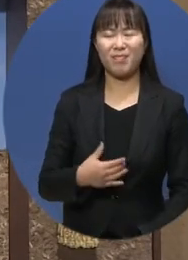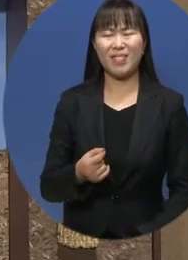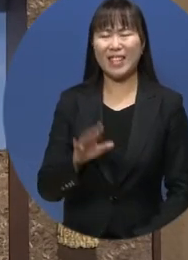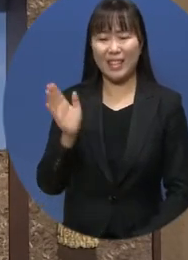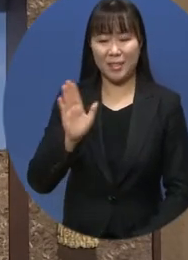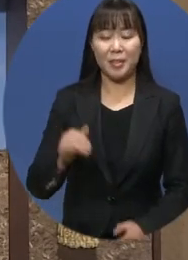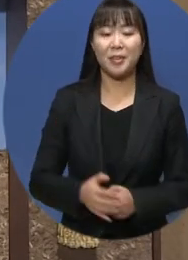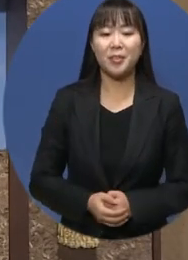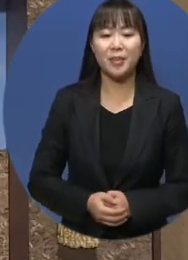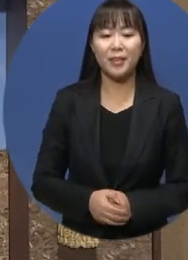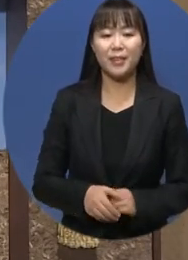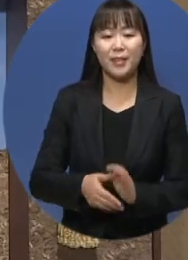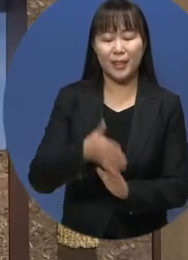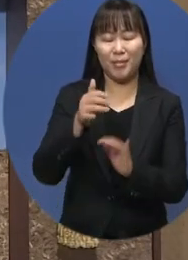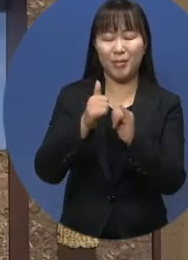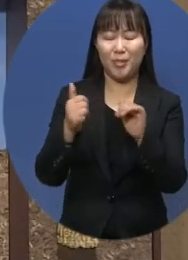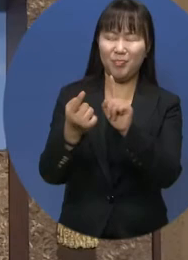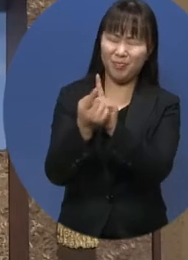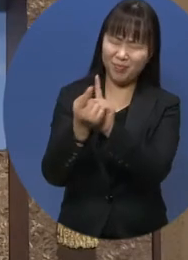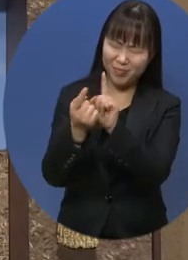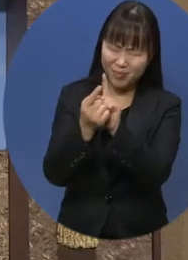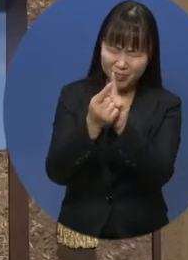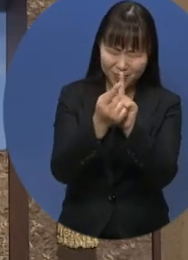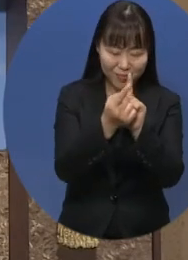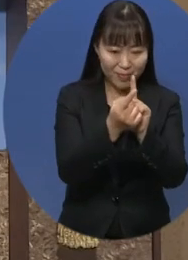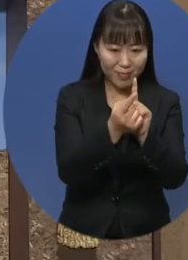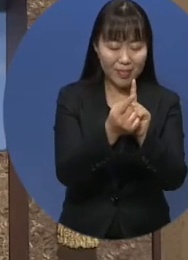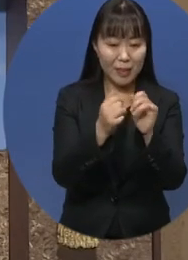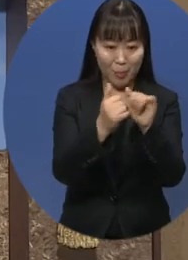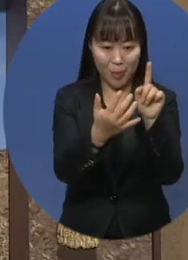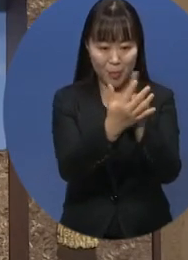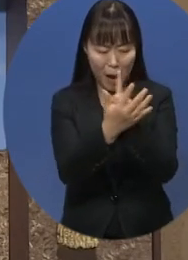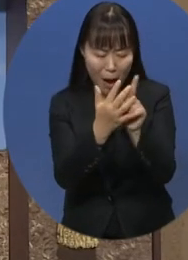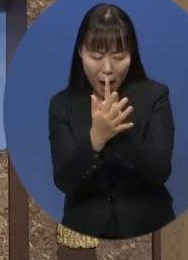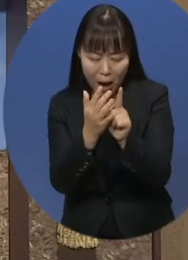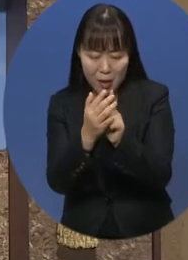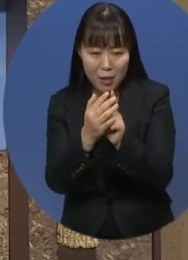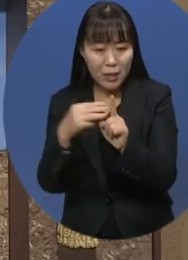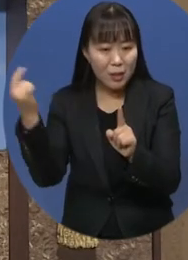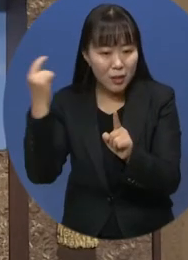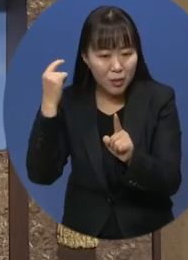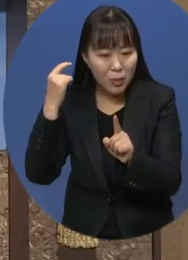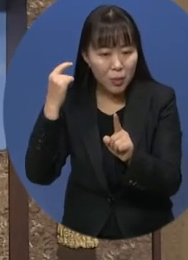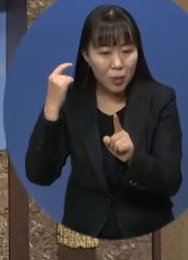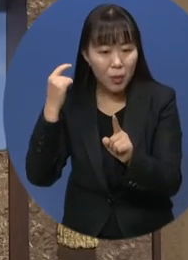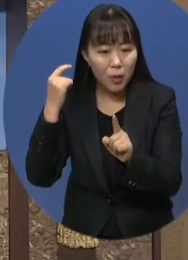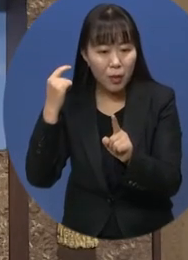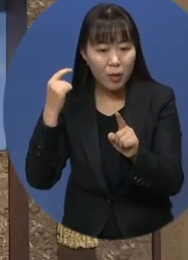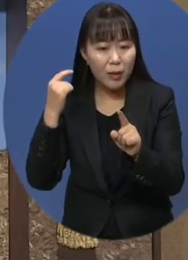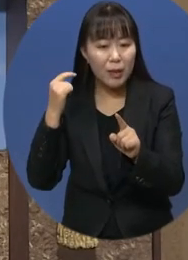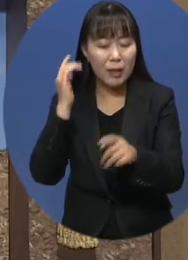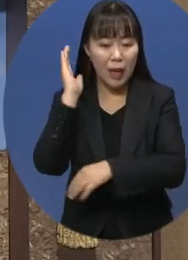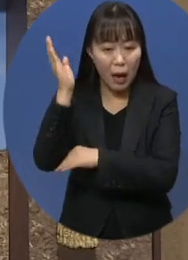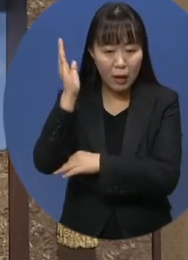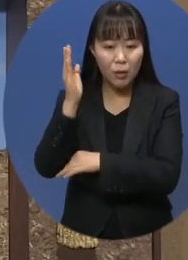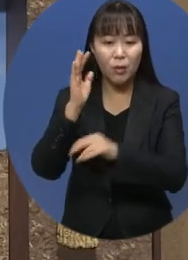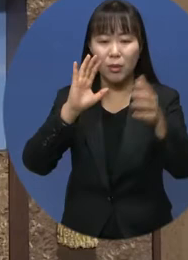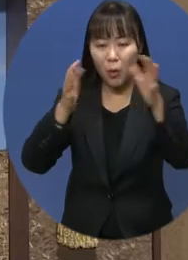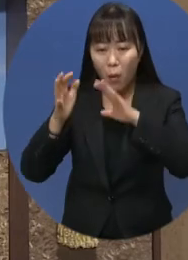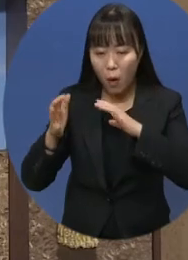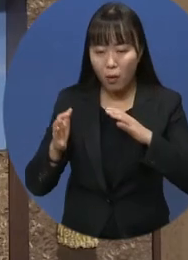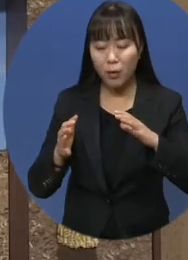내 딴 시민들을 맞나요 어 그리고 듣고 얘기하고 토론하고 그냥 그런 얘기를 듣다 보면